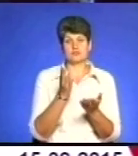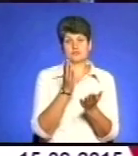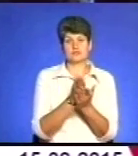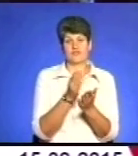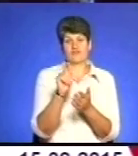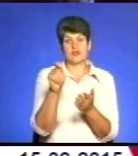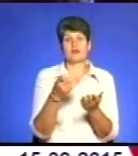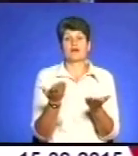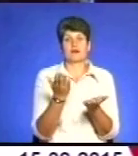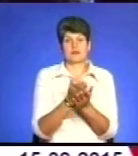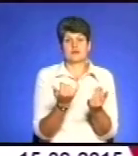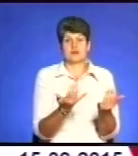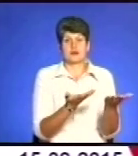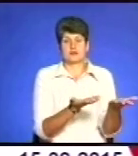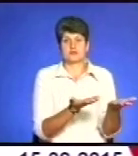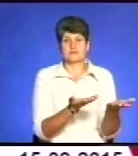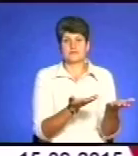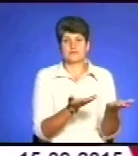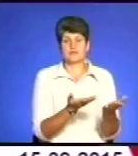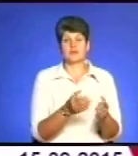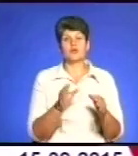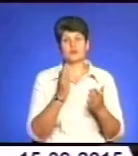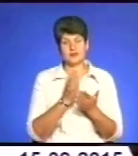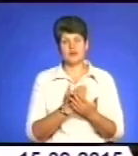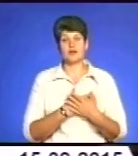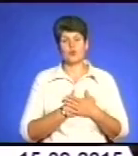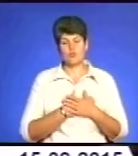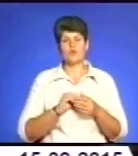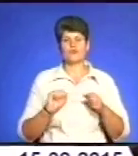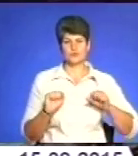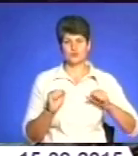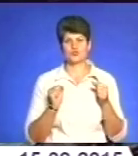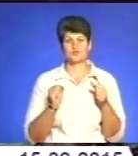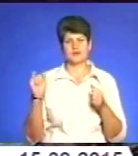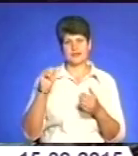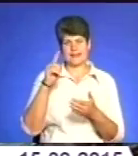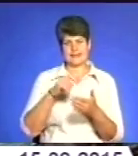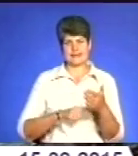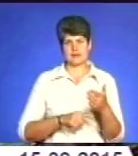є зараз, вже. Правда, тут і любов, і дружба. І надія.